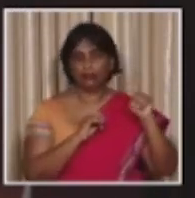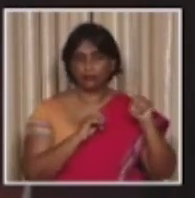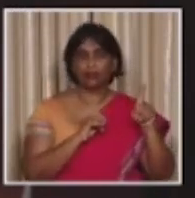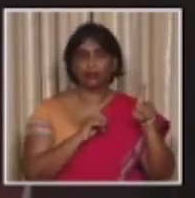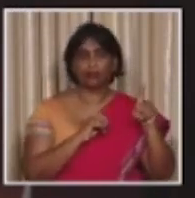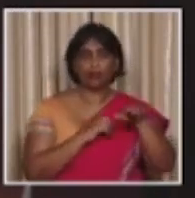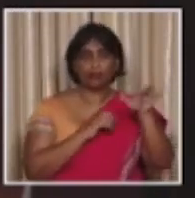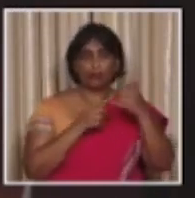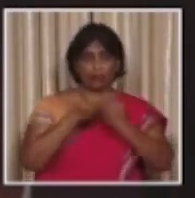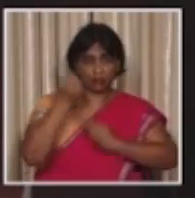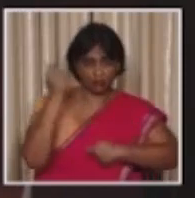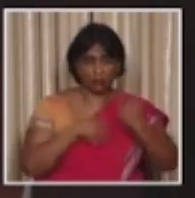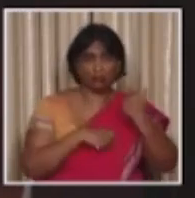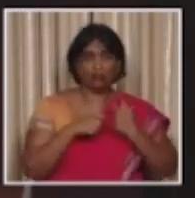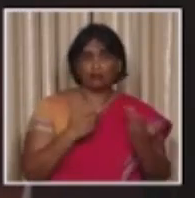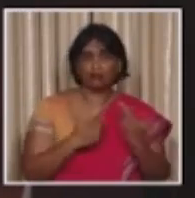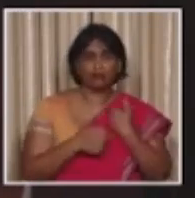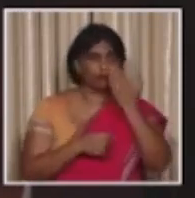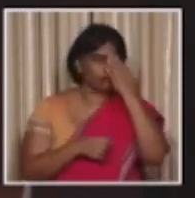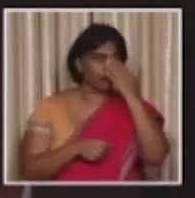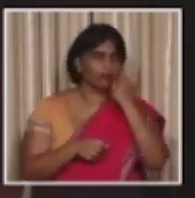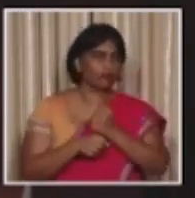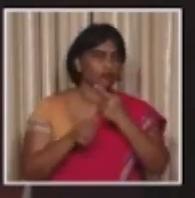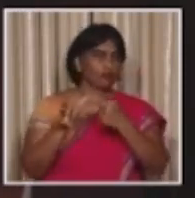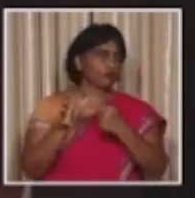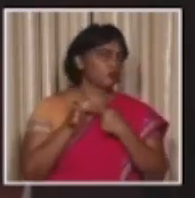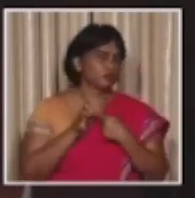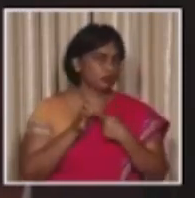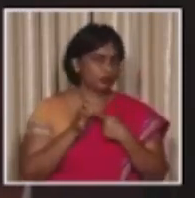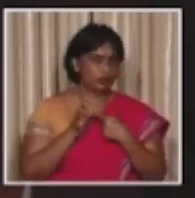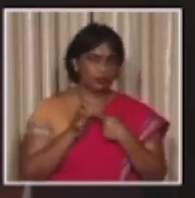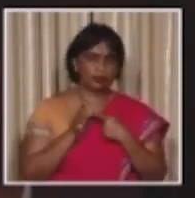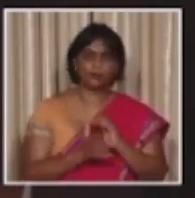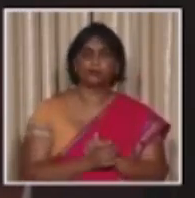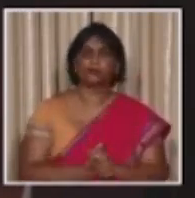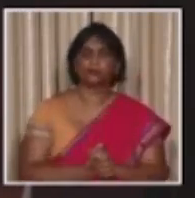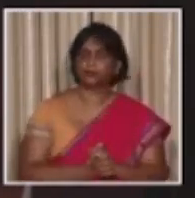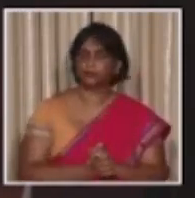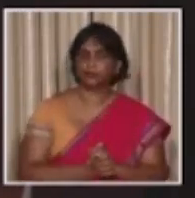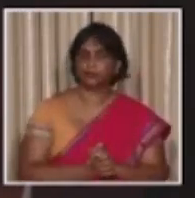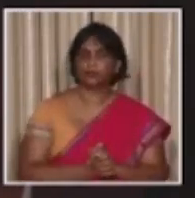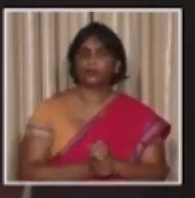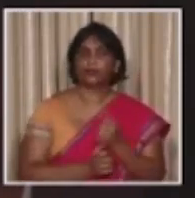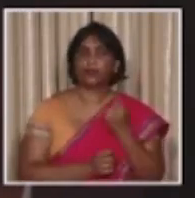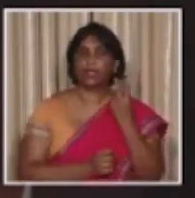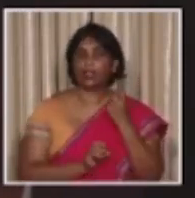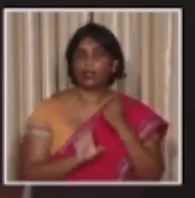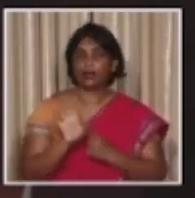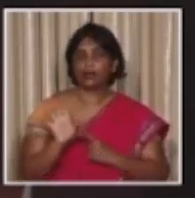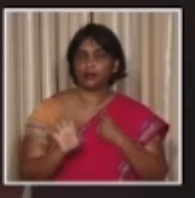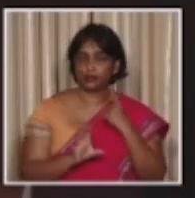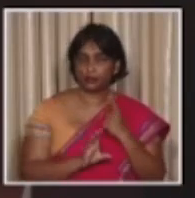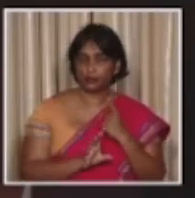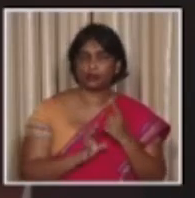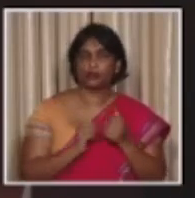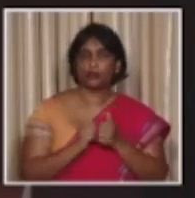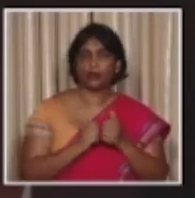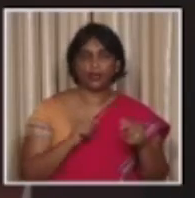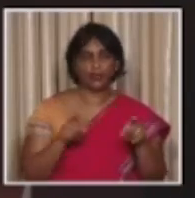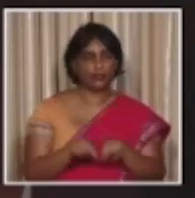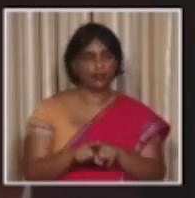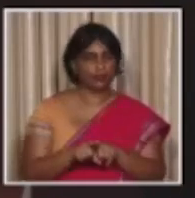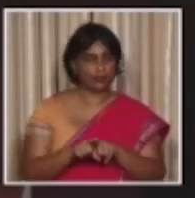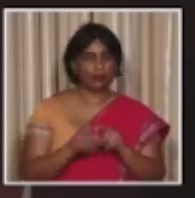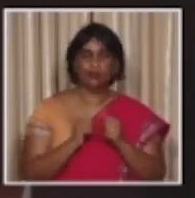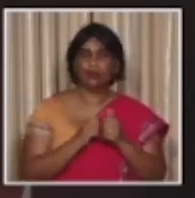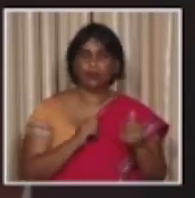වෙන්දේසි කරනවයි කියලා කරුණාකරලා රජයෙන් පිළිතුරු මම බලාපොරොත්තු වෙන 2000 වසරෙන් පසුව සම්පූර්ණ